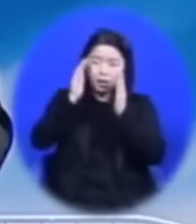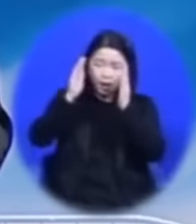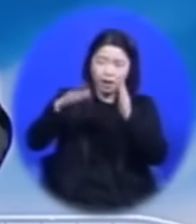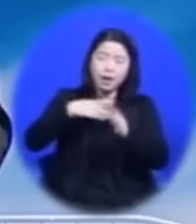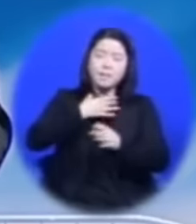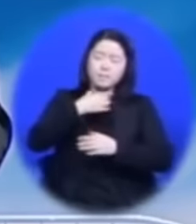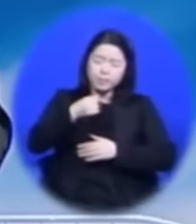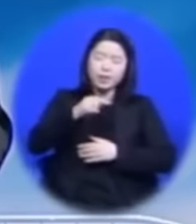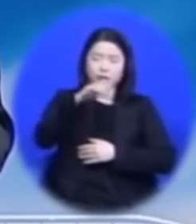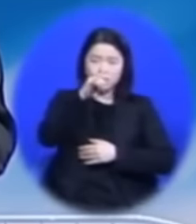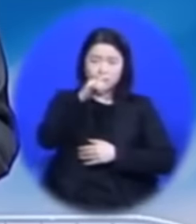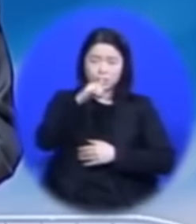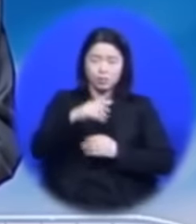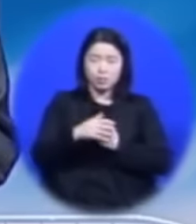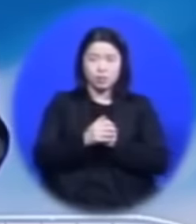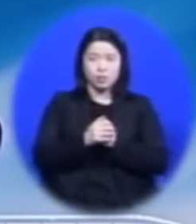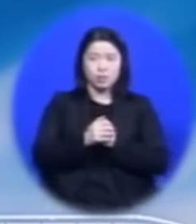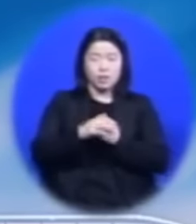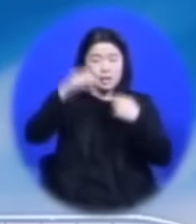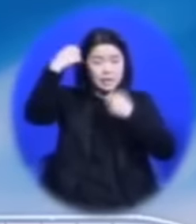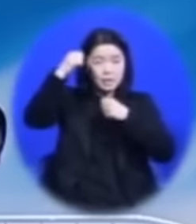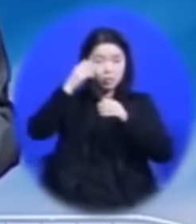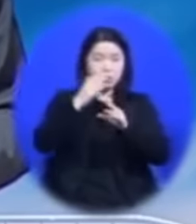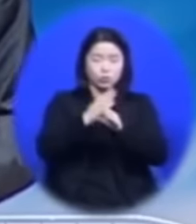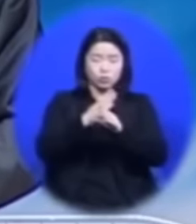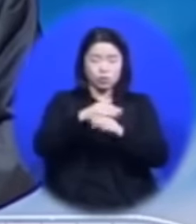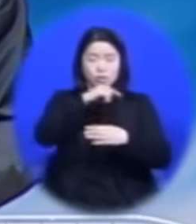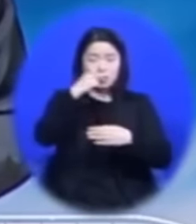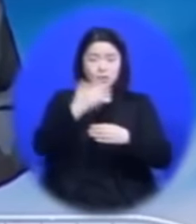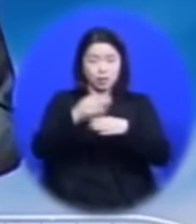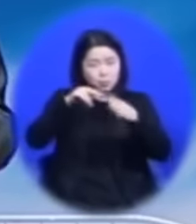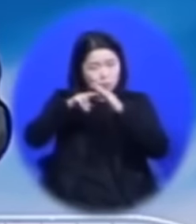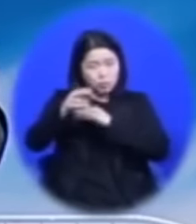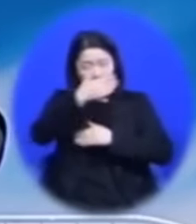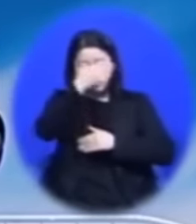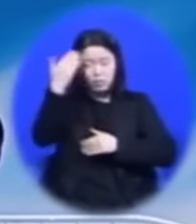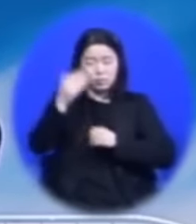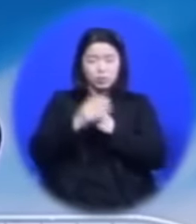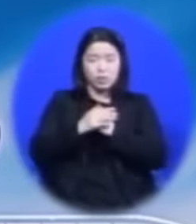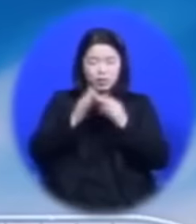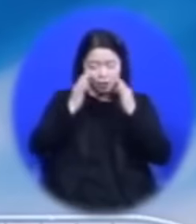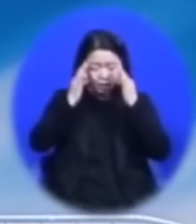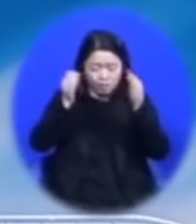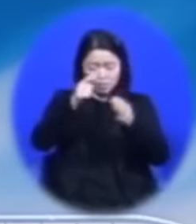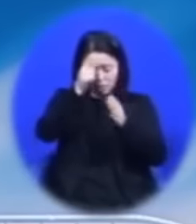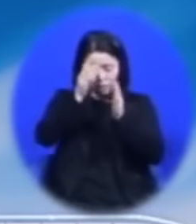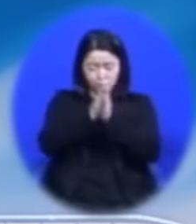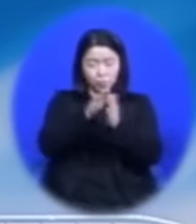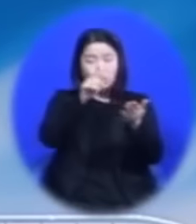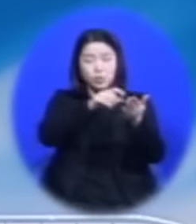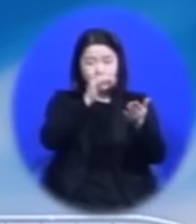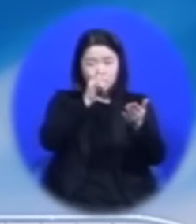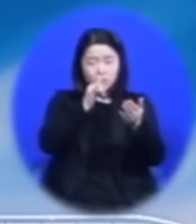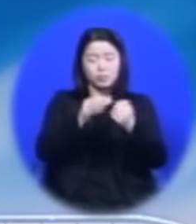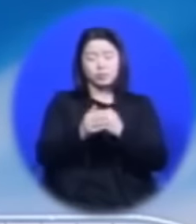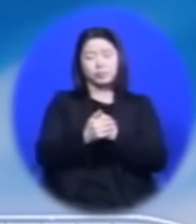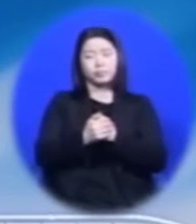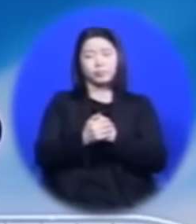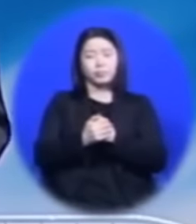있었어요. 영국 중에 탈북 청소년들의 간절한 기도가 거기에 있었습니다.